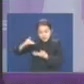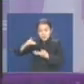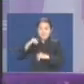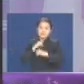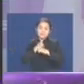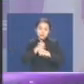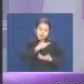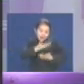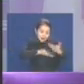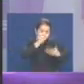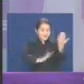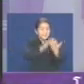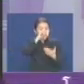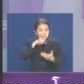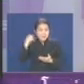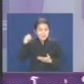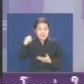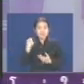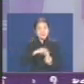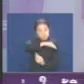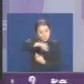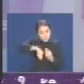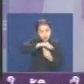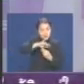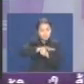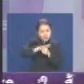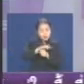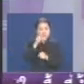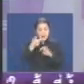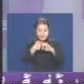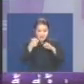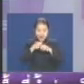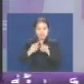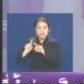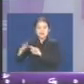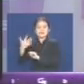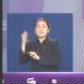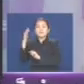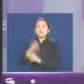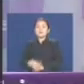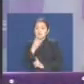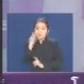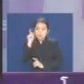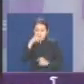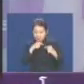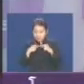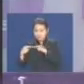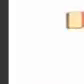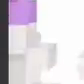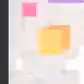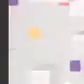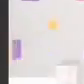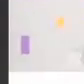ะจำหน่ายในประเทศแล้วนะคะการขาดแคลนตรงนี้ปัญหาน่าจะบรรเทาลงไปได้เรื่องราวตรงนี้จะเป็นอย่างไรอีกสักครู่กลับมาติดตามกันต่อค่ะ